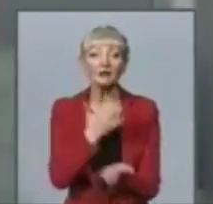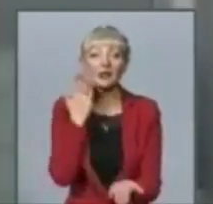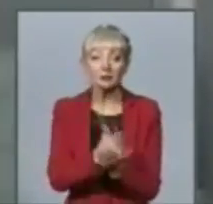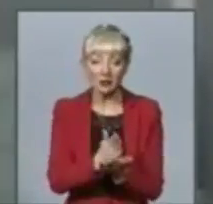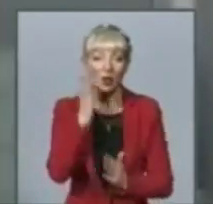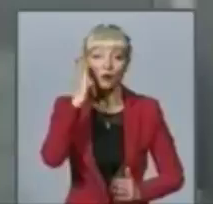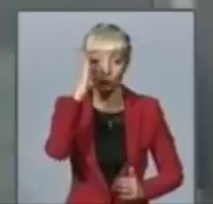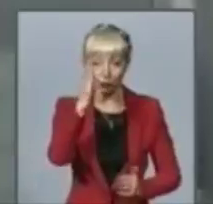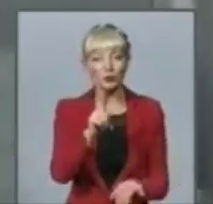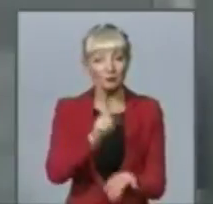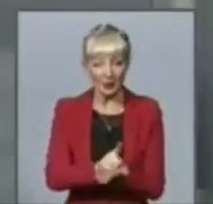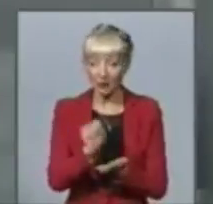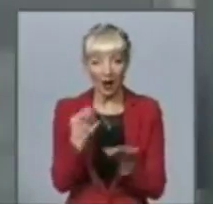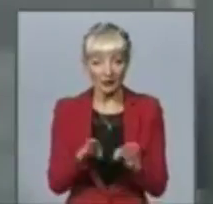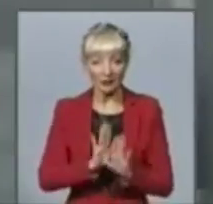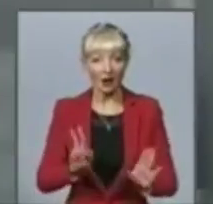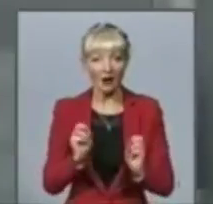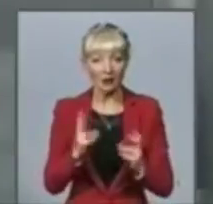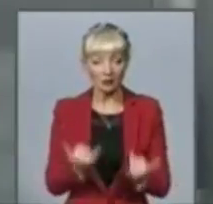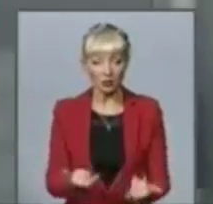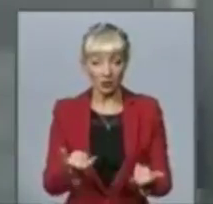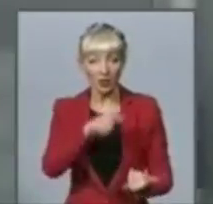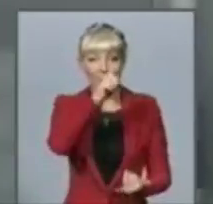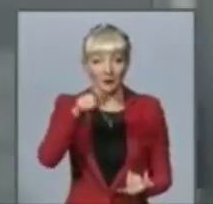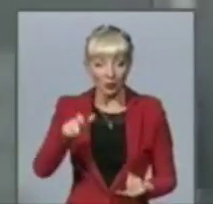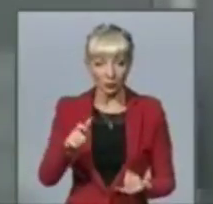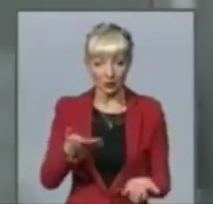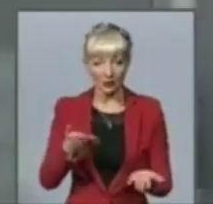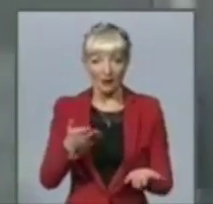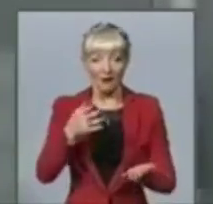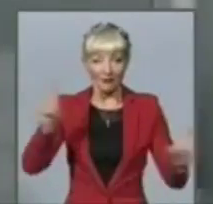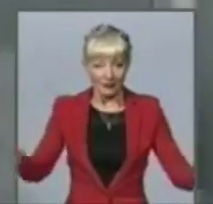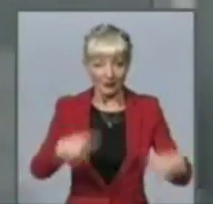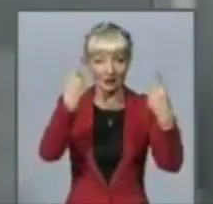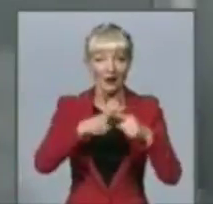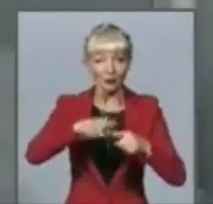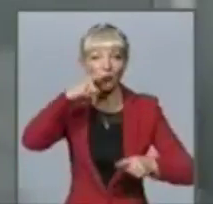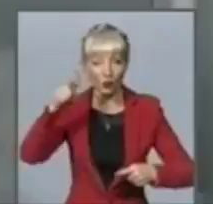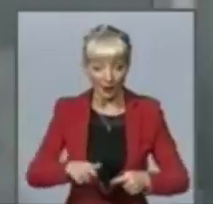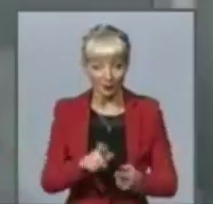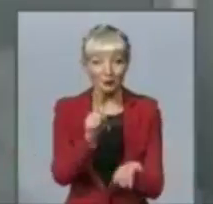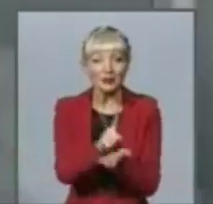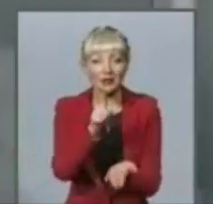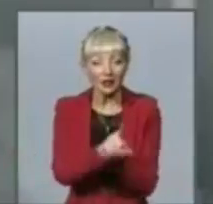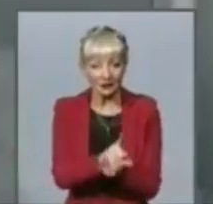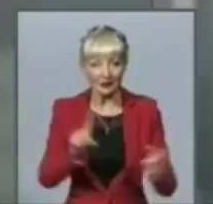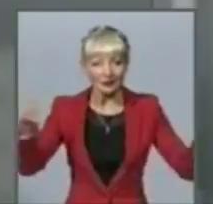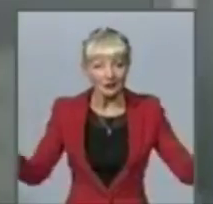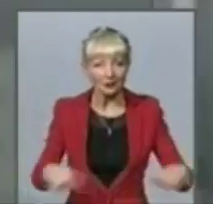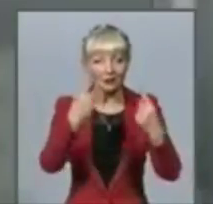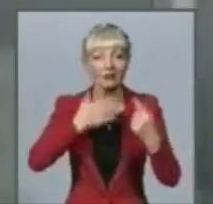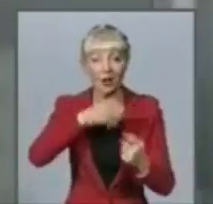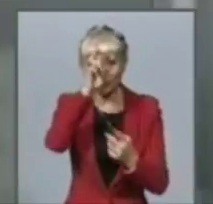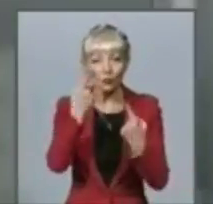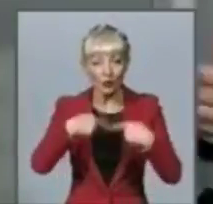в майбутньому пенсію, а не так, як зараз, що люди побудували цю країну, пенсіонери, збудували нашу країну такою,